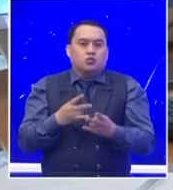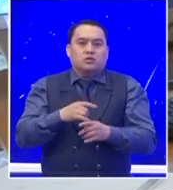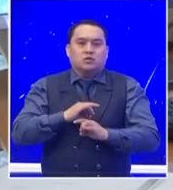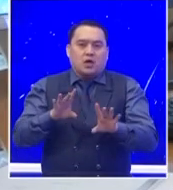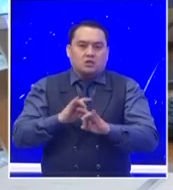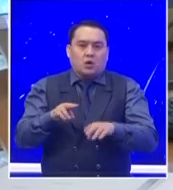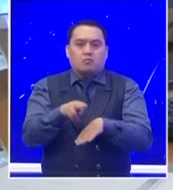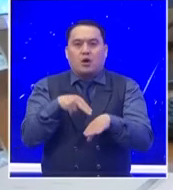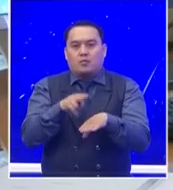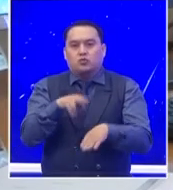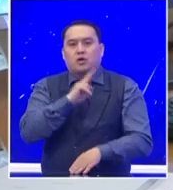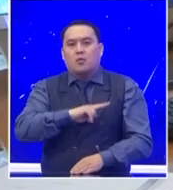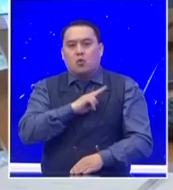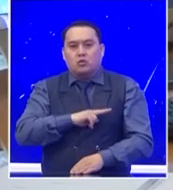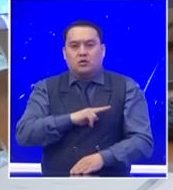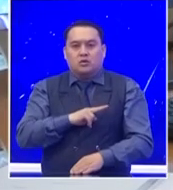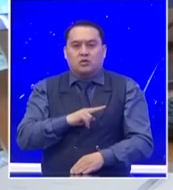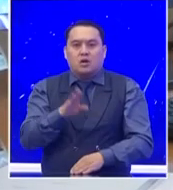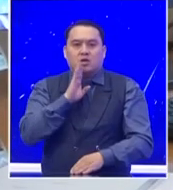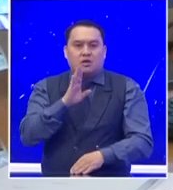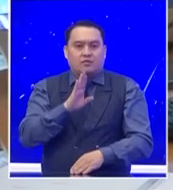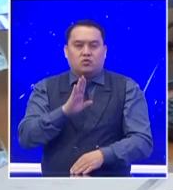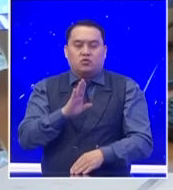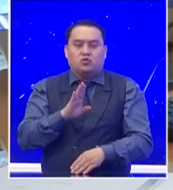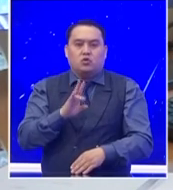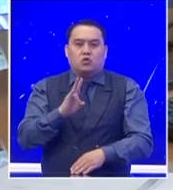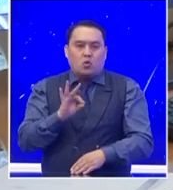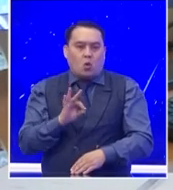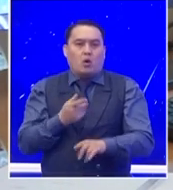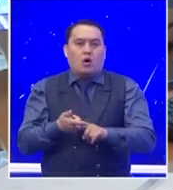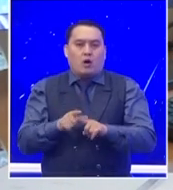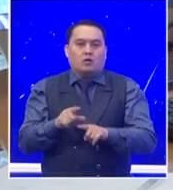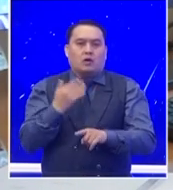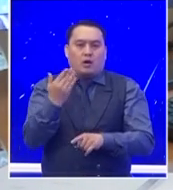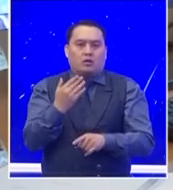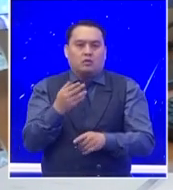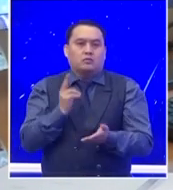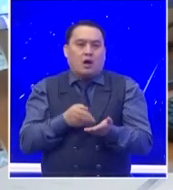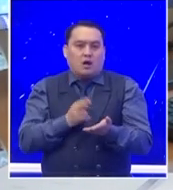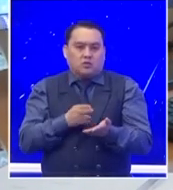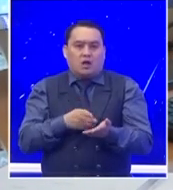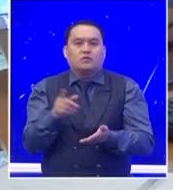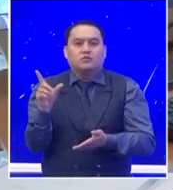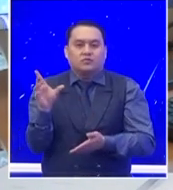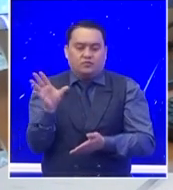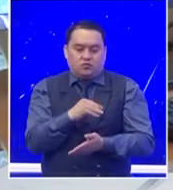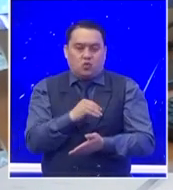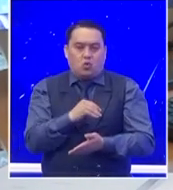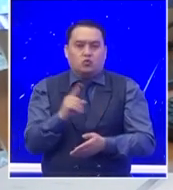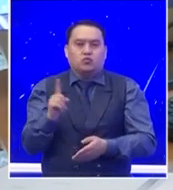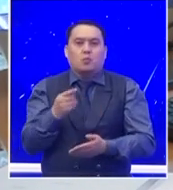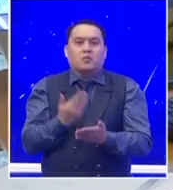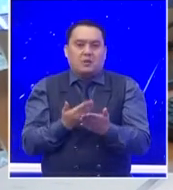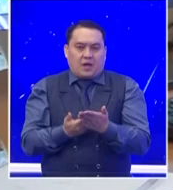все-таки работа в полиции – это не работа для девушек, но, однако, Ильнара, она доказывает обратное. Она иногда бывает даже ставит